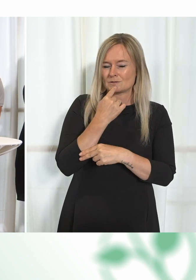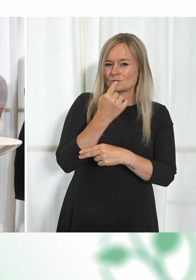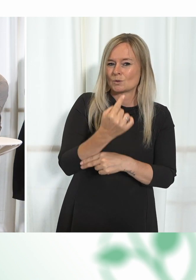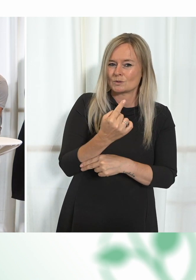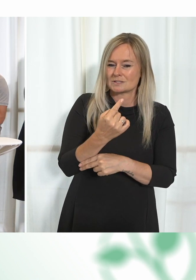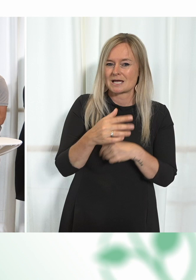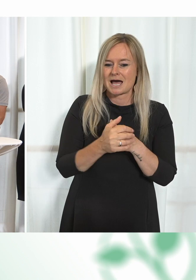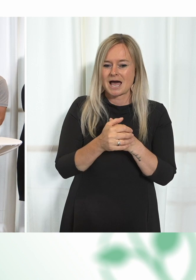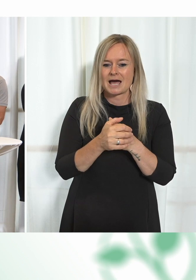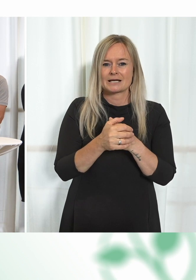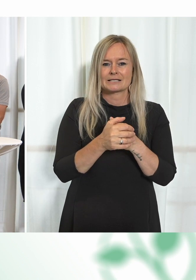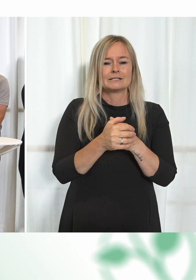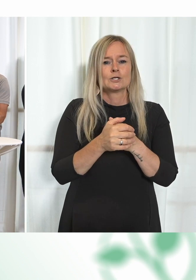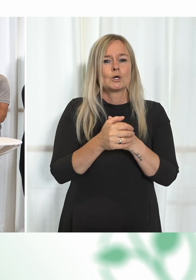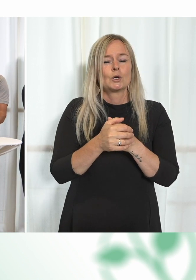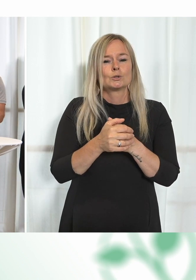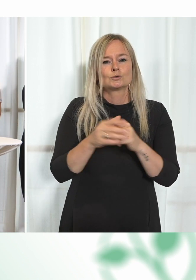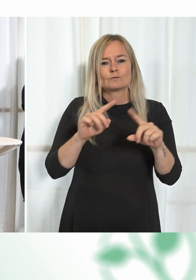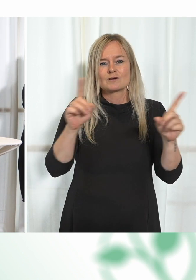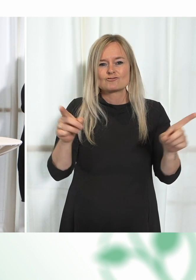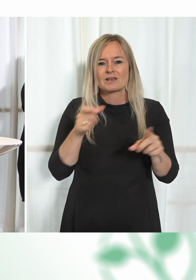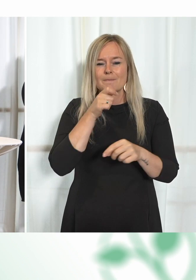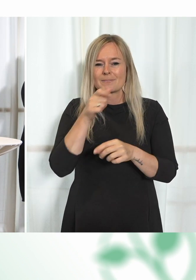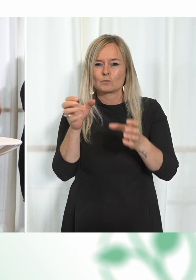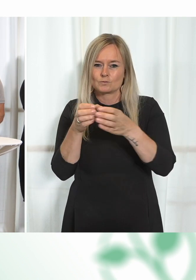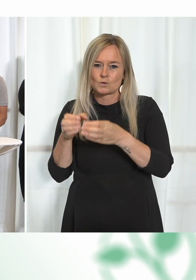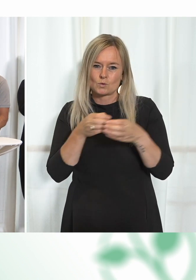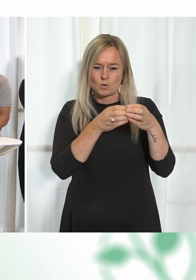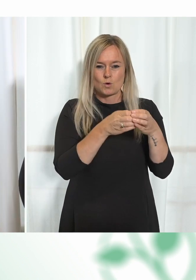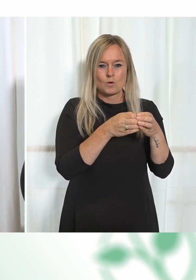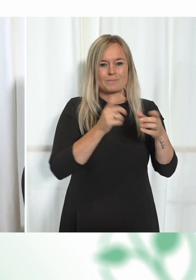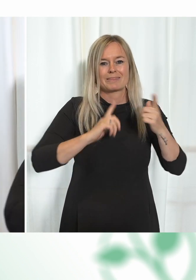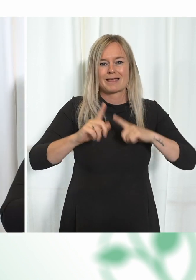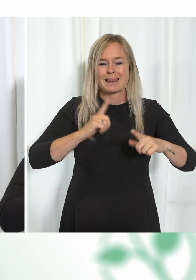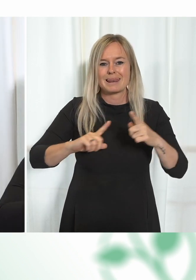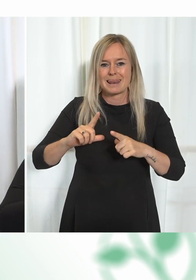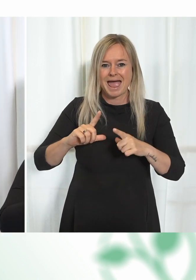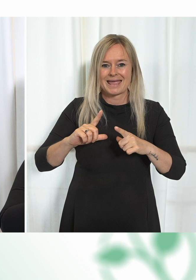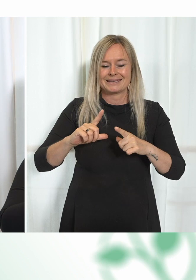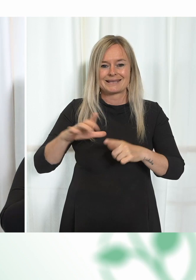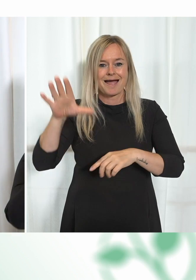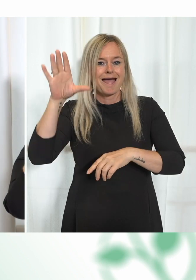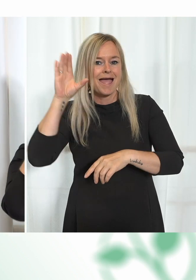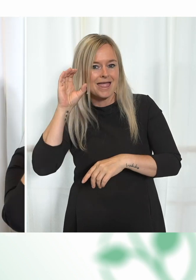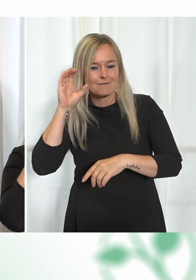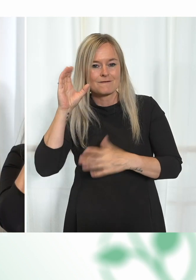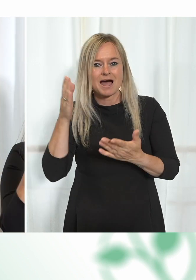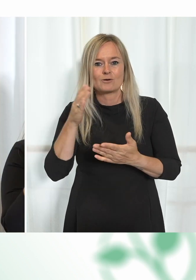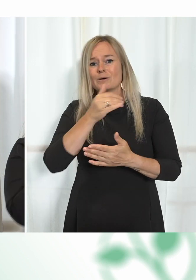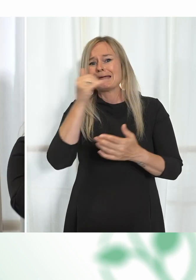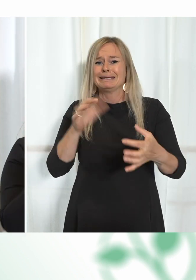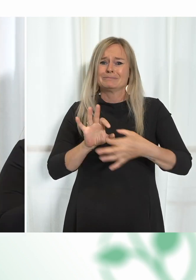Zu den angesprochenen Berufsgruppen. Wir haben leider die Erfahrung gemacht, dass wir stigmatisiert werden mit der Küche.